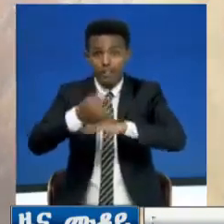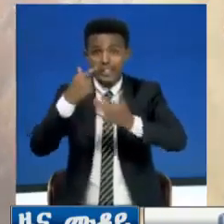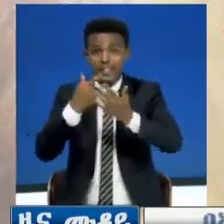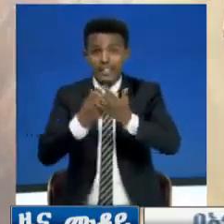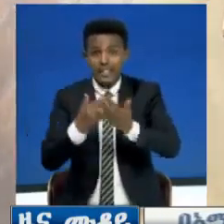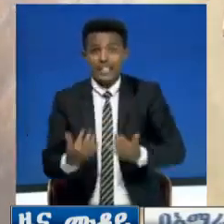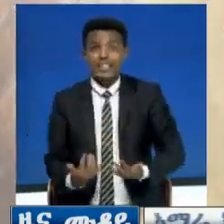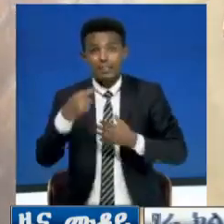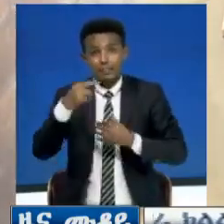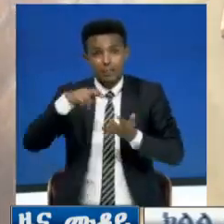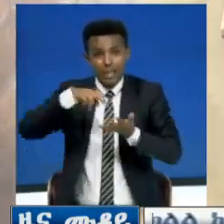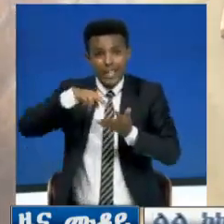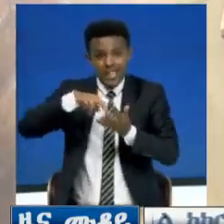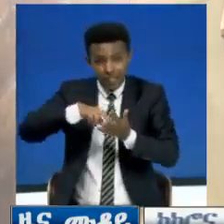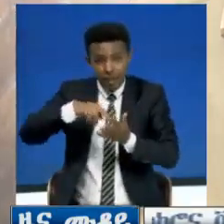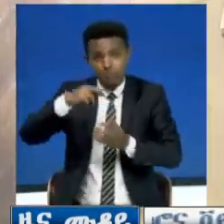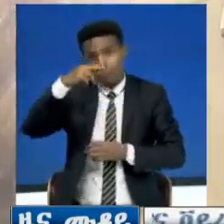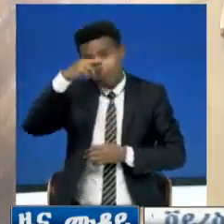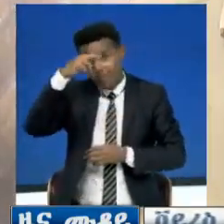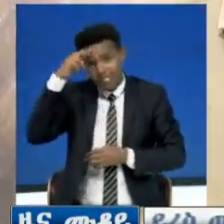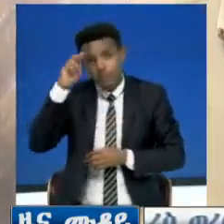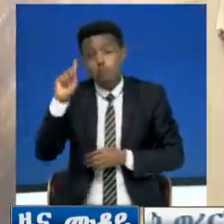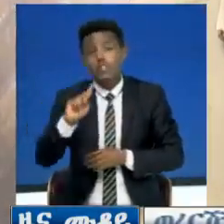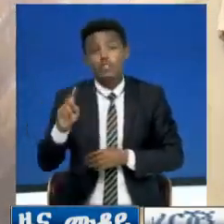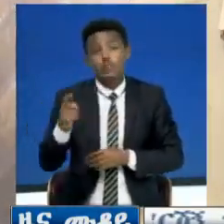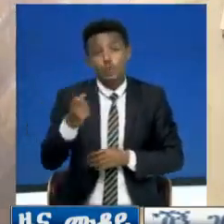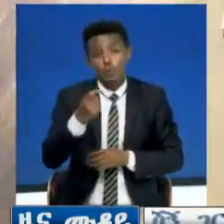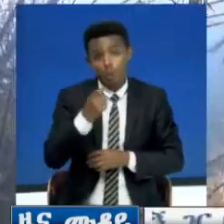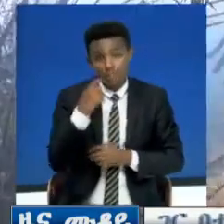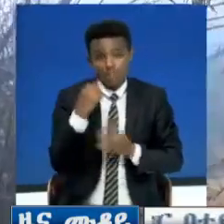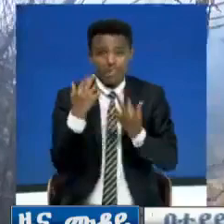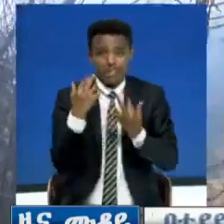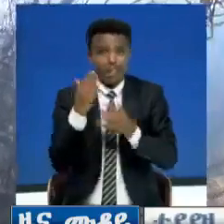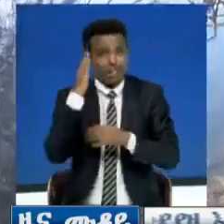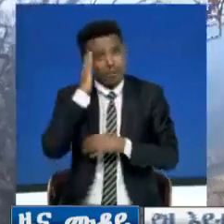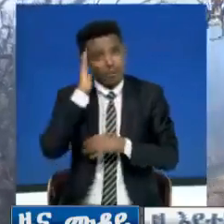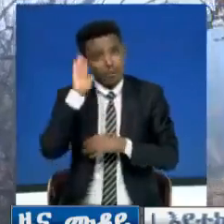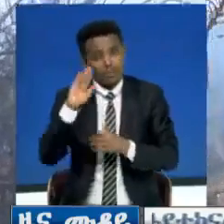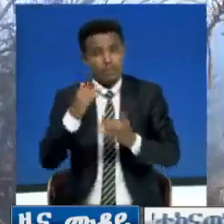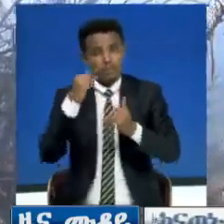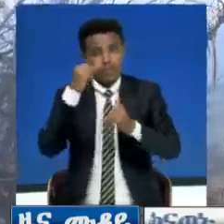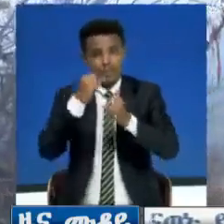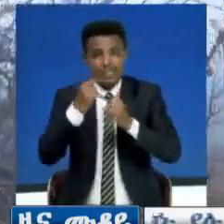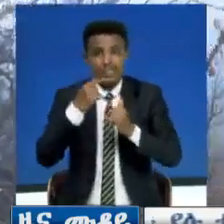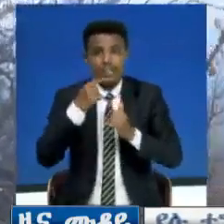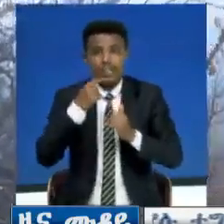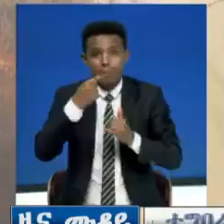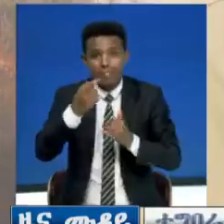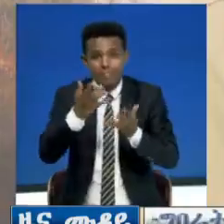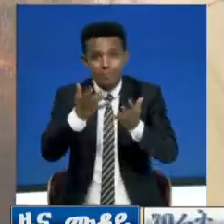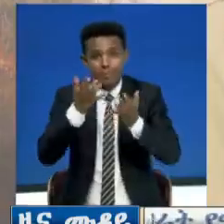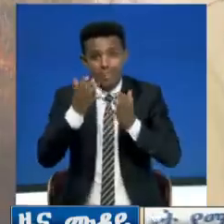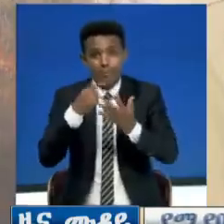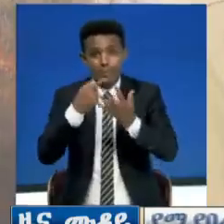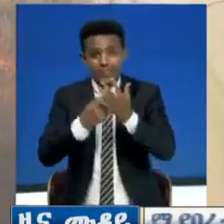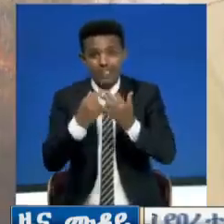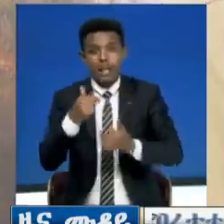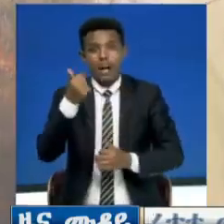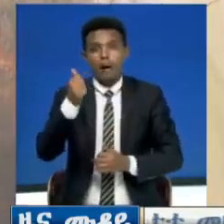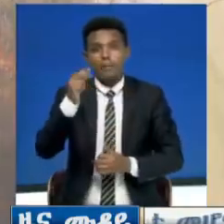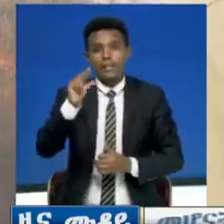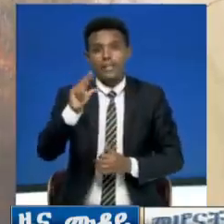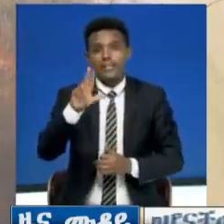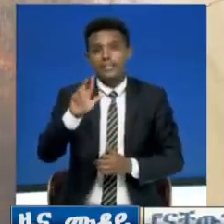መነሻ ምክንያቱን ልናውቅ እንችላለን። እስካሁን ይሄ ነው ብለን ያወቅነው ነገር የለም። በመጨረሻ ያው ለማለት የምፈልገው በተለይ በዚህ እሳት ቃጠሎ አበርጊና ቀበሌ፣